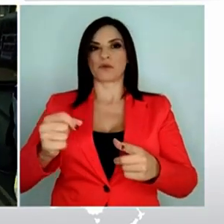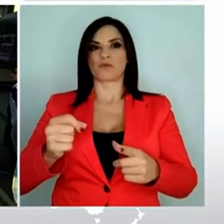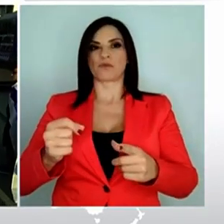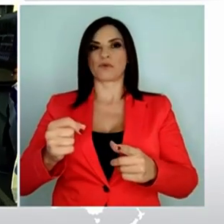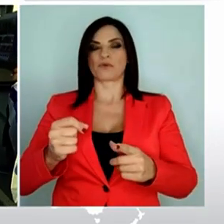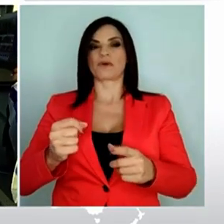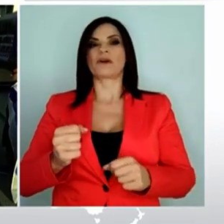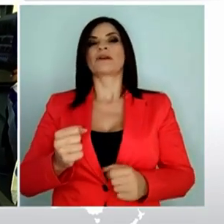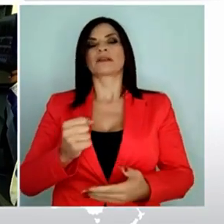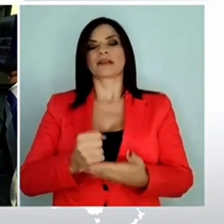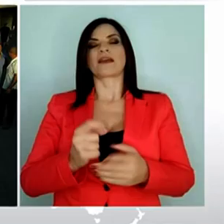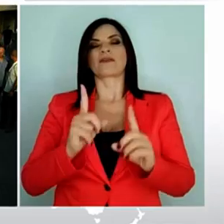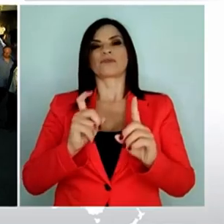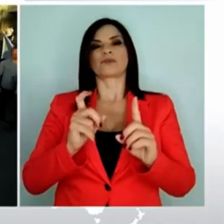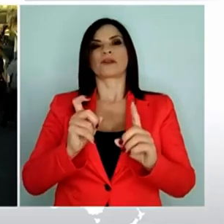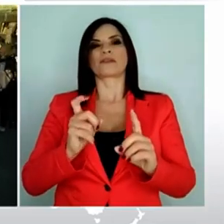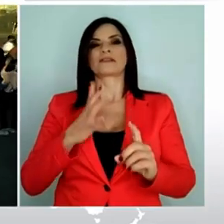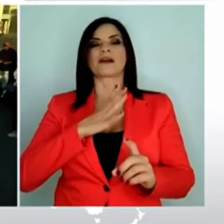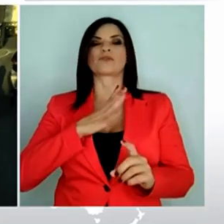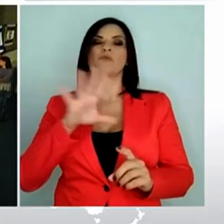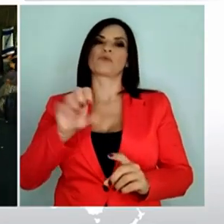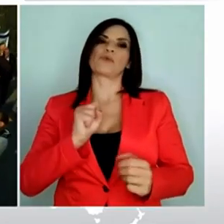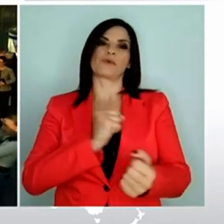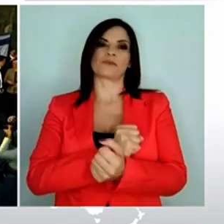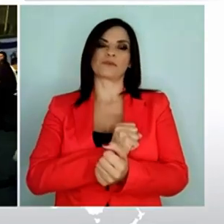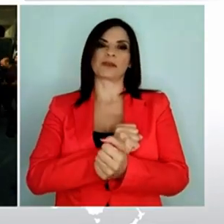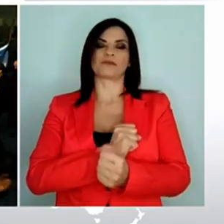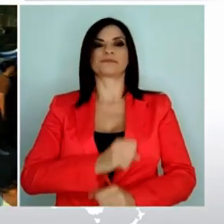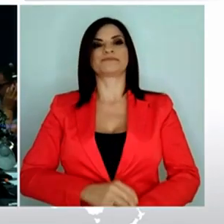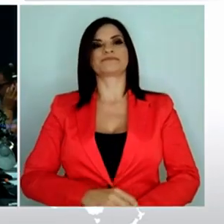ατόμων που έχουν απαχθεί από την Χαμάς. Μάλιστα. Κατερίνα, σε ευχαριστώ. Καλή συνέχεια.